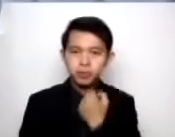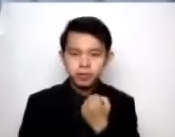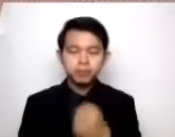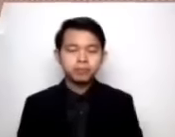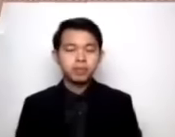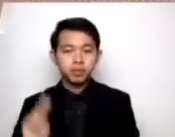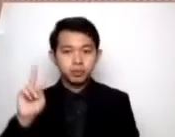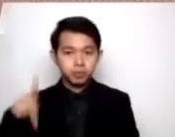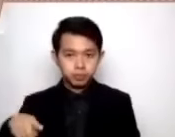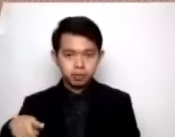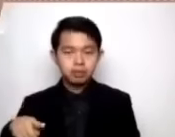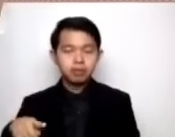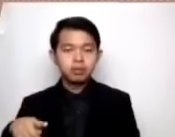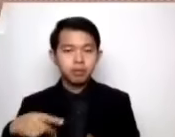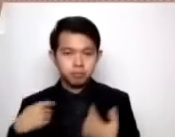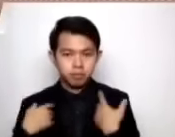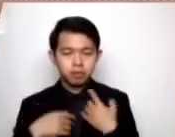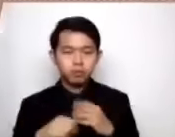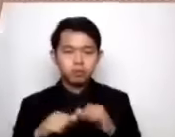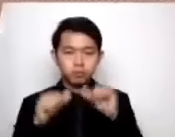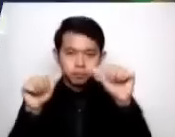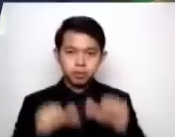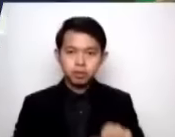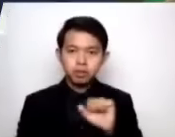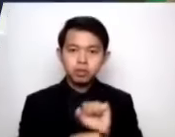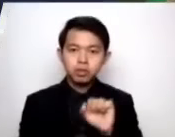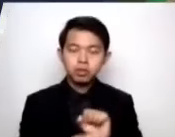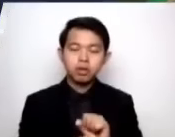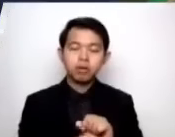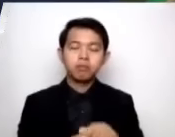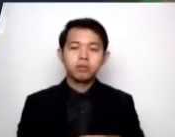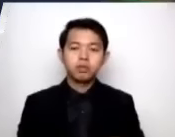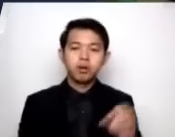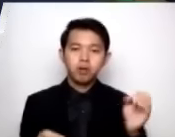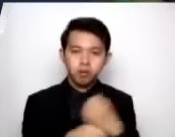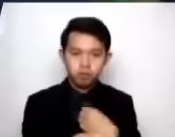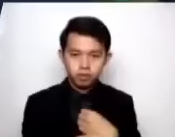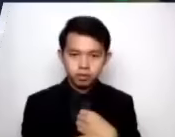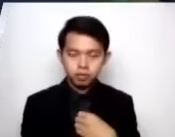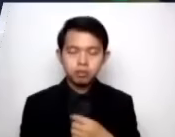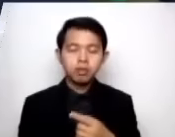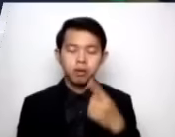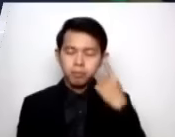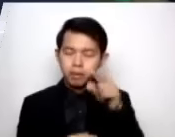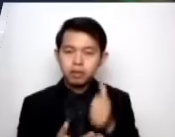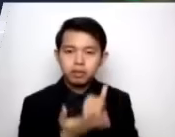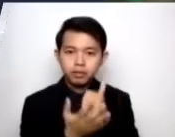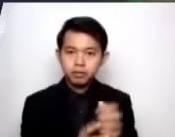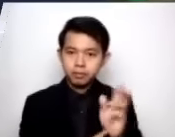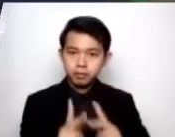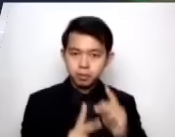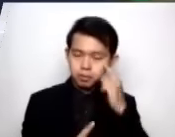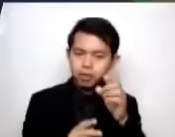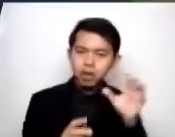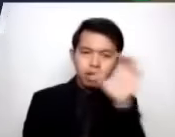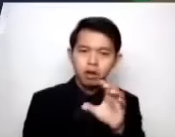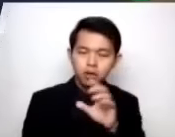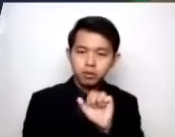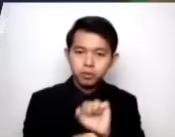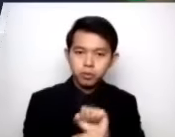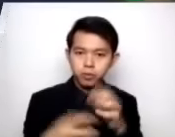Philippines naglunsad ng Job Placement Office. A better match would help, no, in their employment. And the